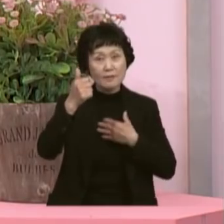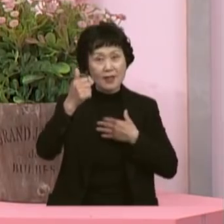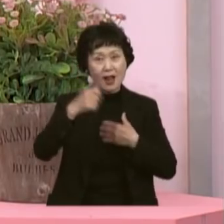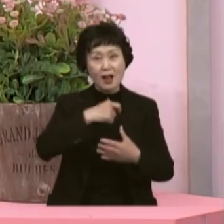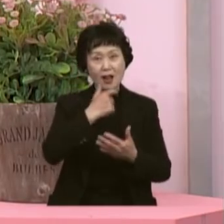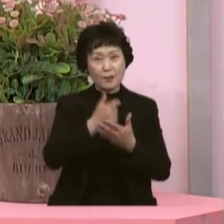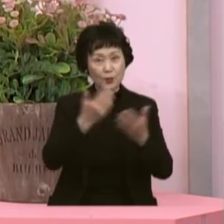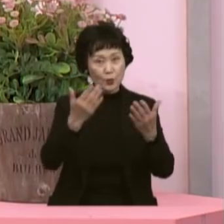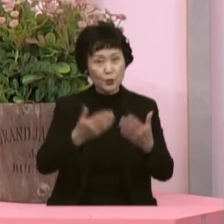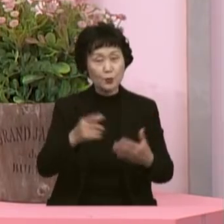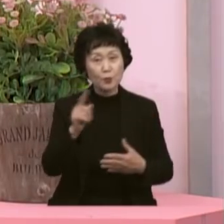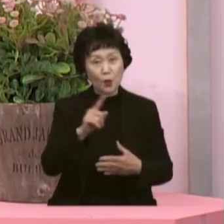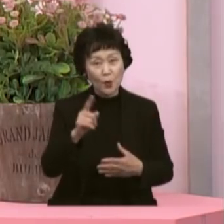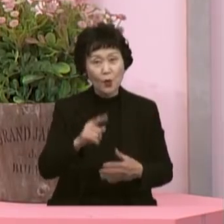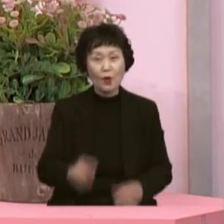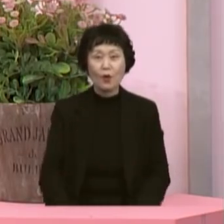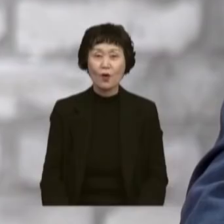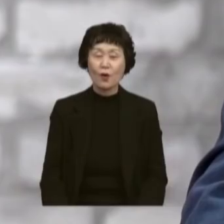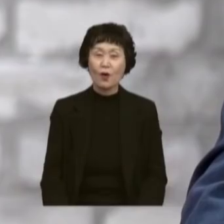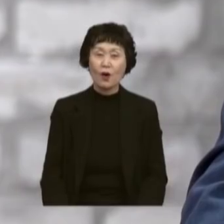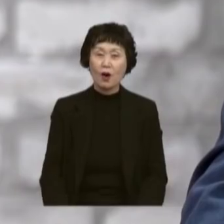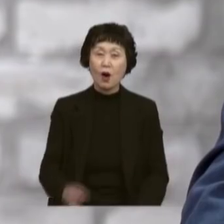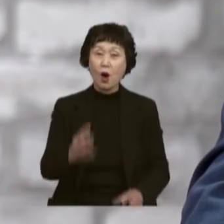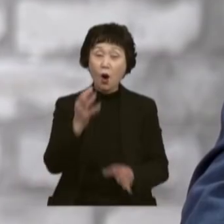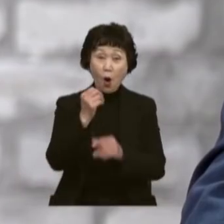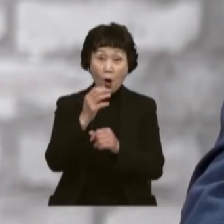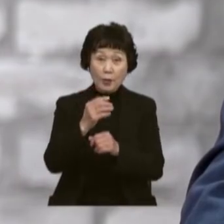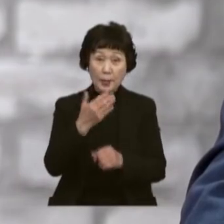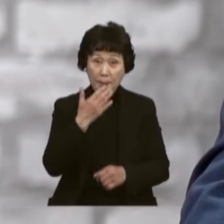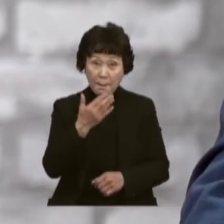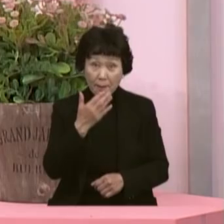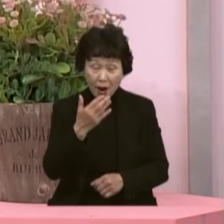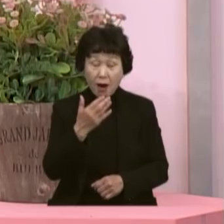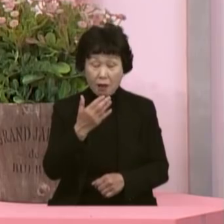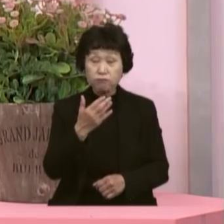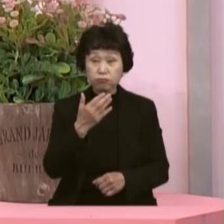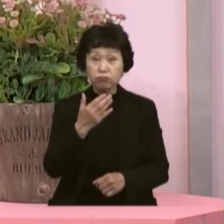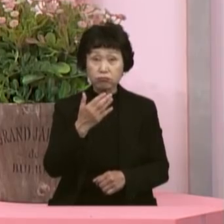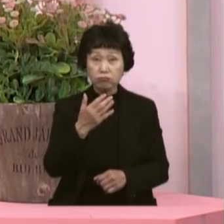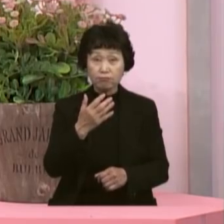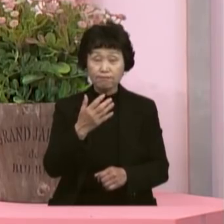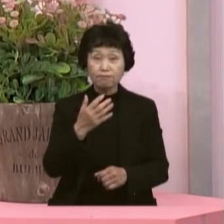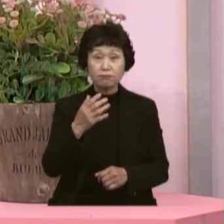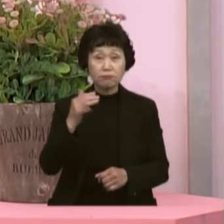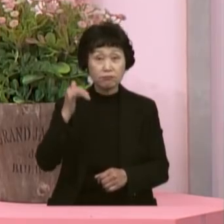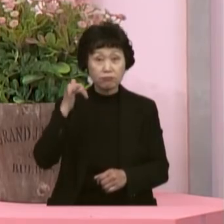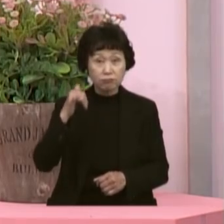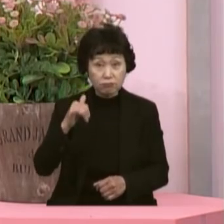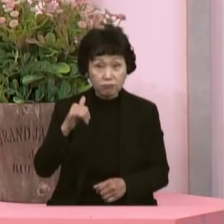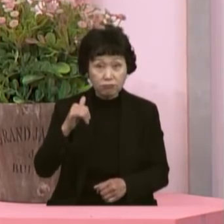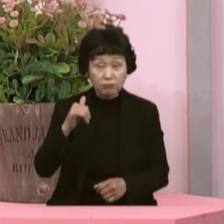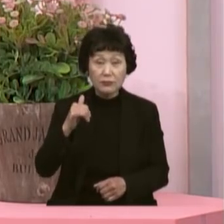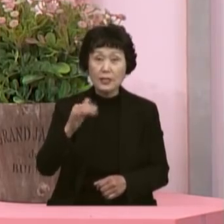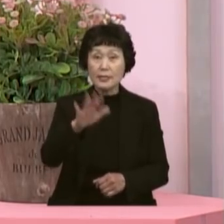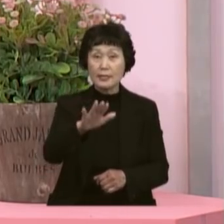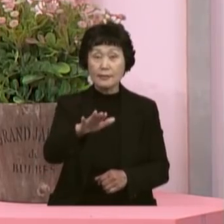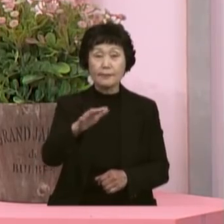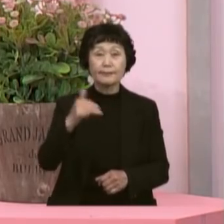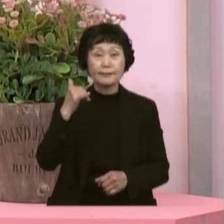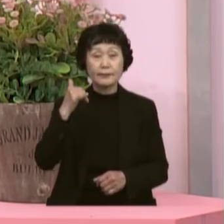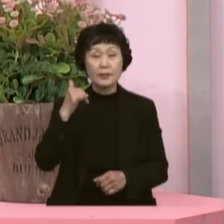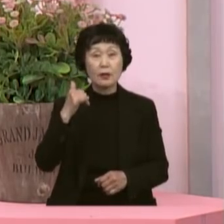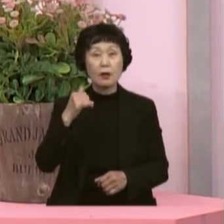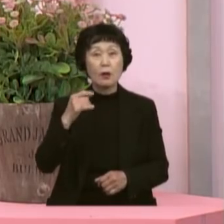네 됐습니다. 이제 끊으려고 했더니 잠깐만요. 그 목사님이 갑자기 내가 너무 은혜를 받았어요. 그래서 아니 뭐 스케줄 잡는데 은혜를